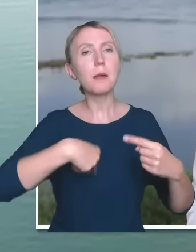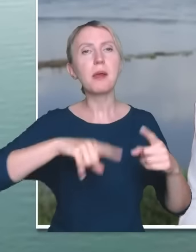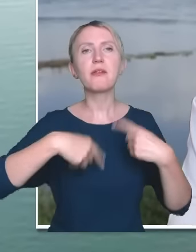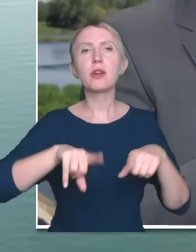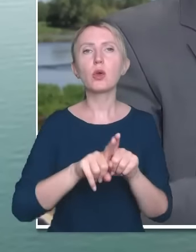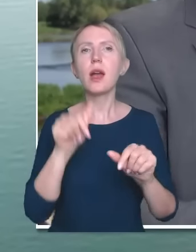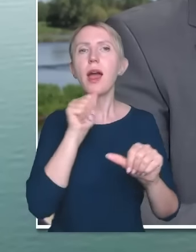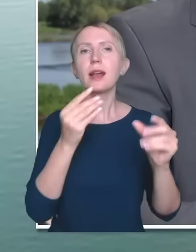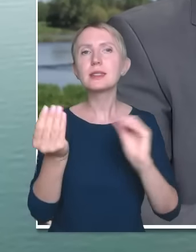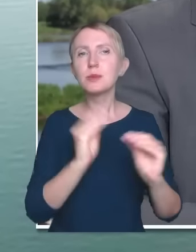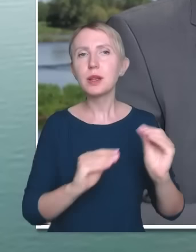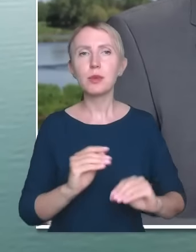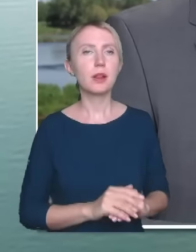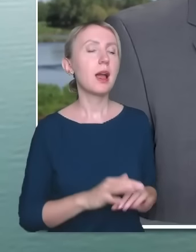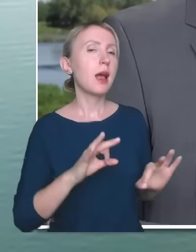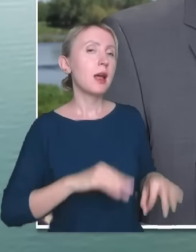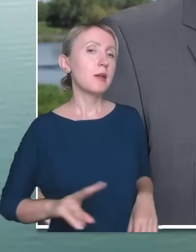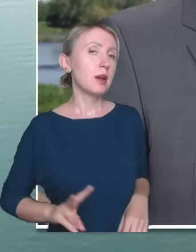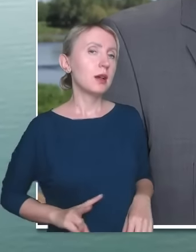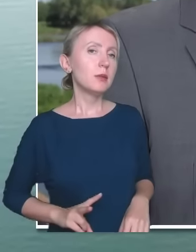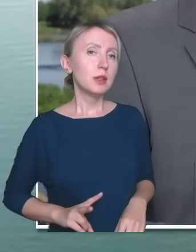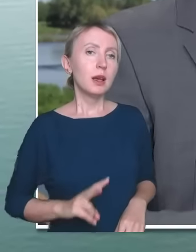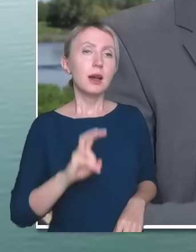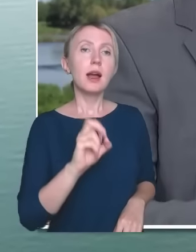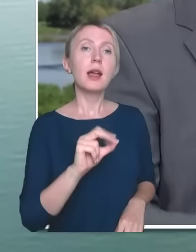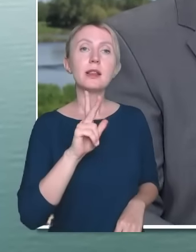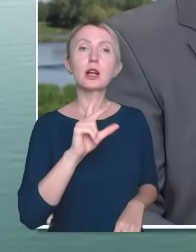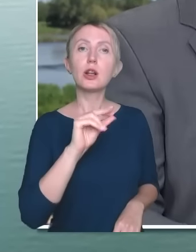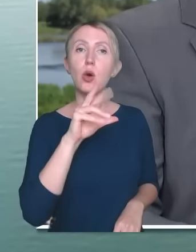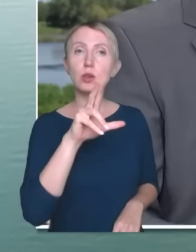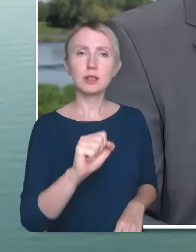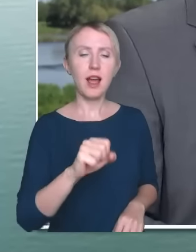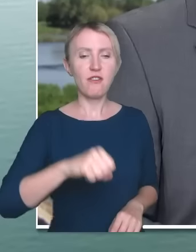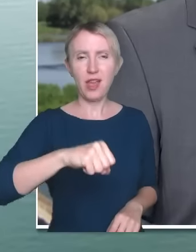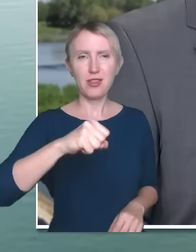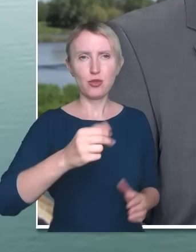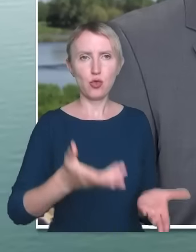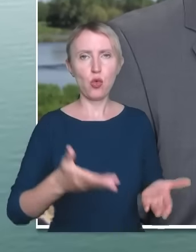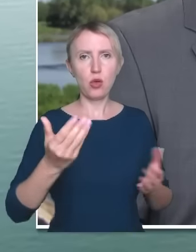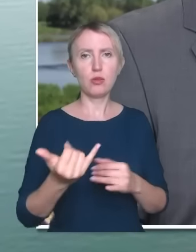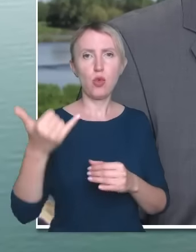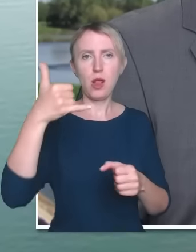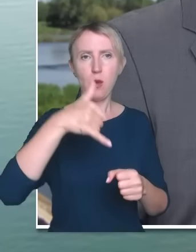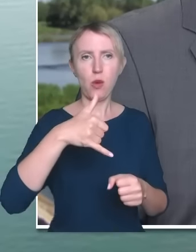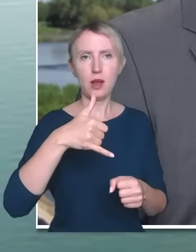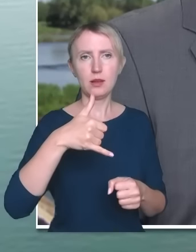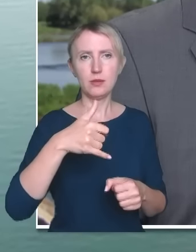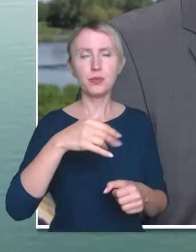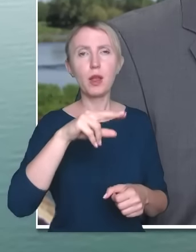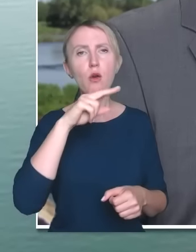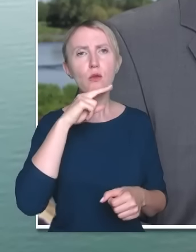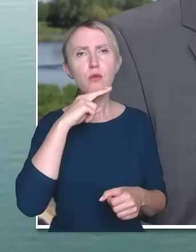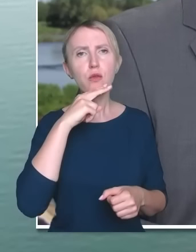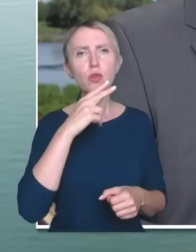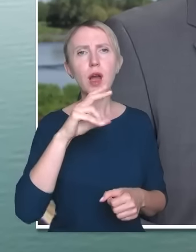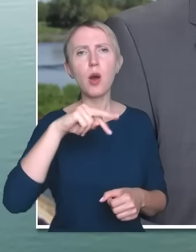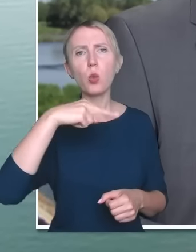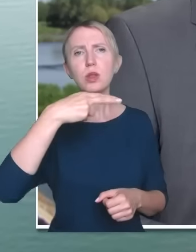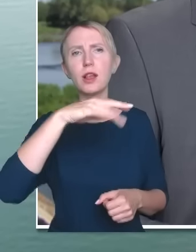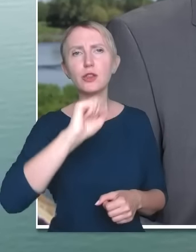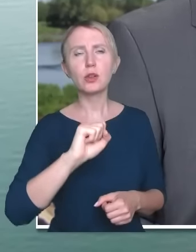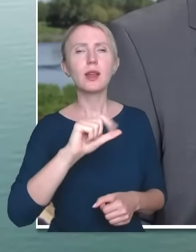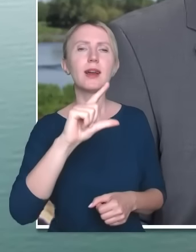eksperymentów. No właśnie, pani minister Hennig-Kloska w wiadrze tam dolała wody utlenionej, bo perchydrol